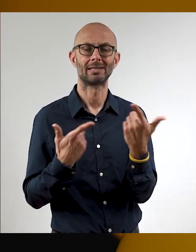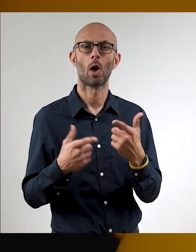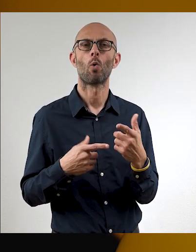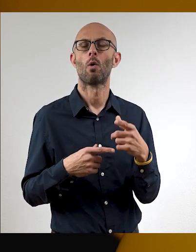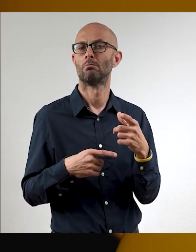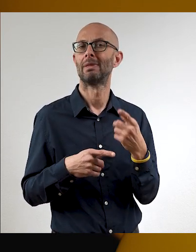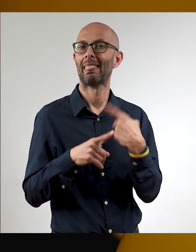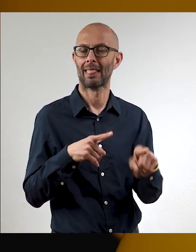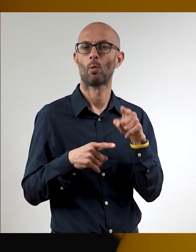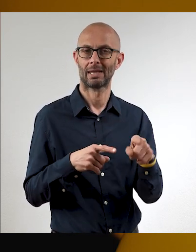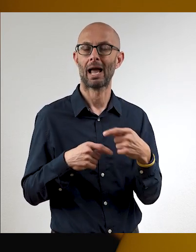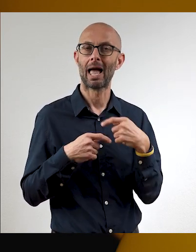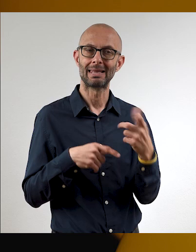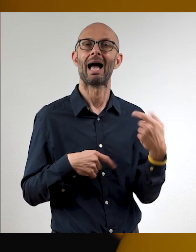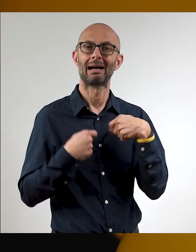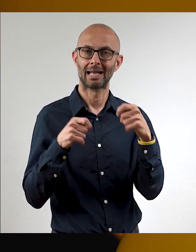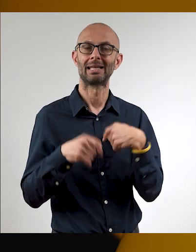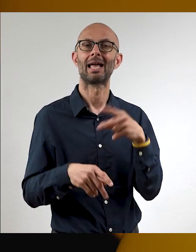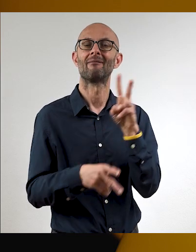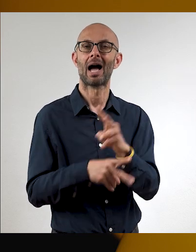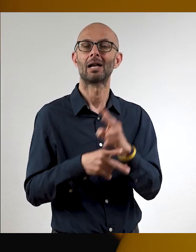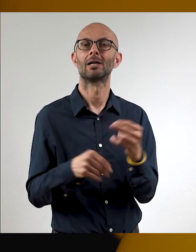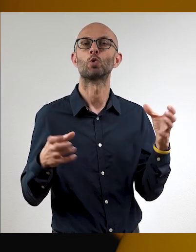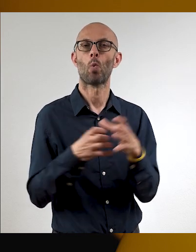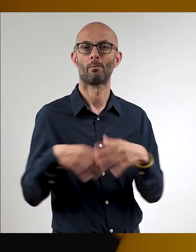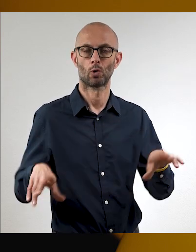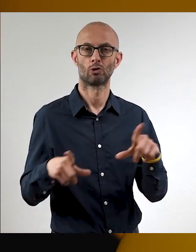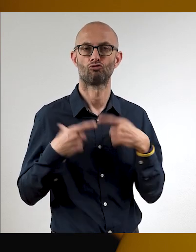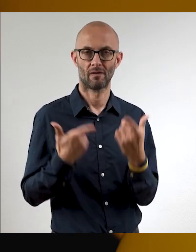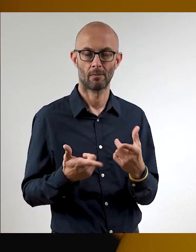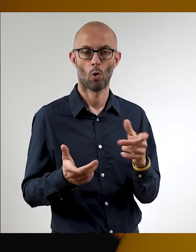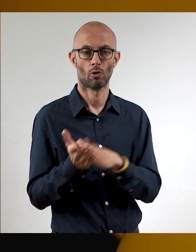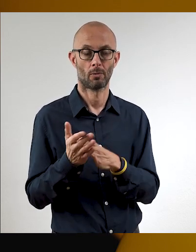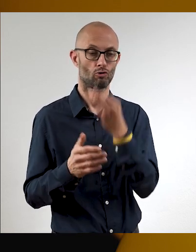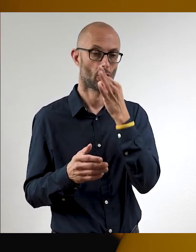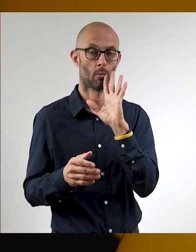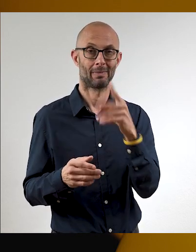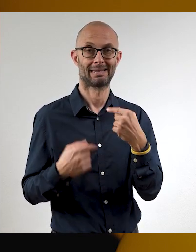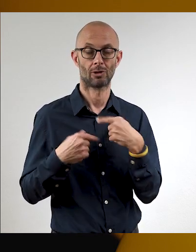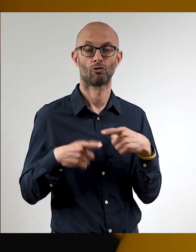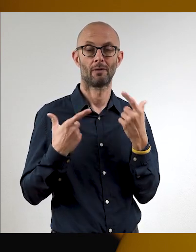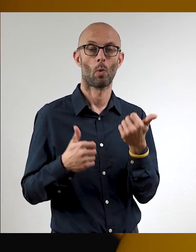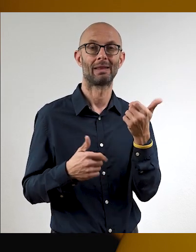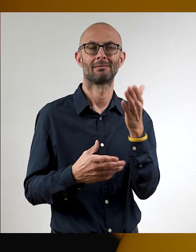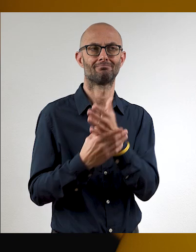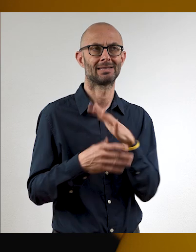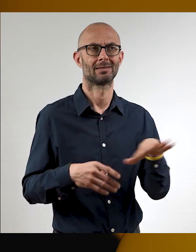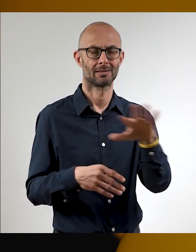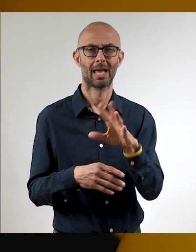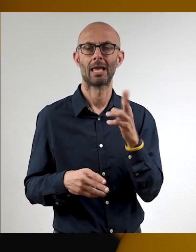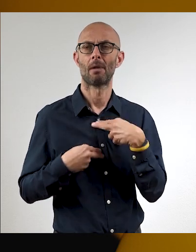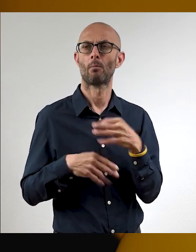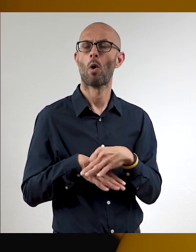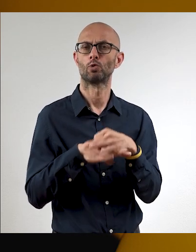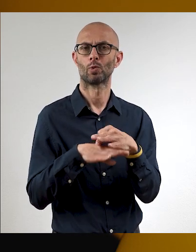prispeva k temu, da živimo v varnih skupnostih. Se pravi, če bom jaz živela v neki sredini, kjer bom